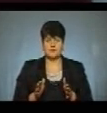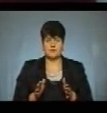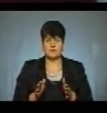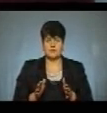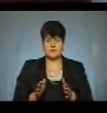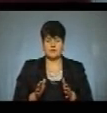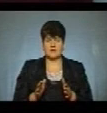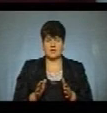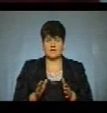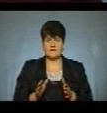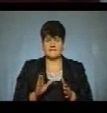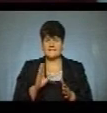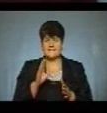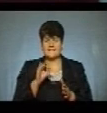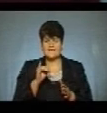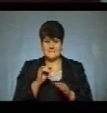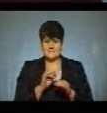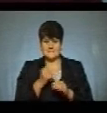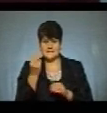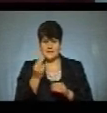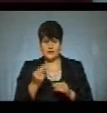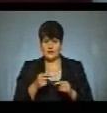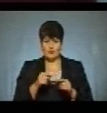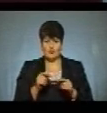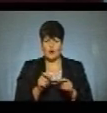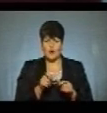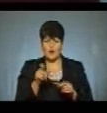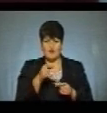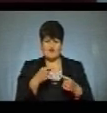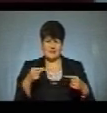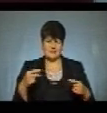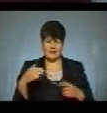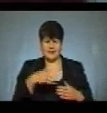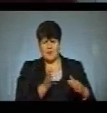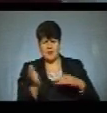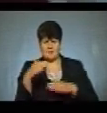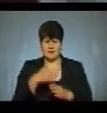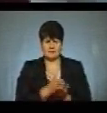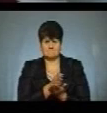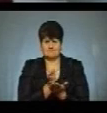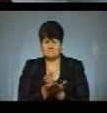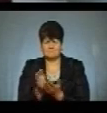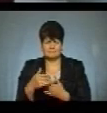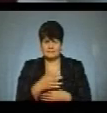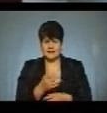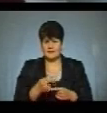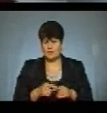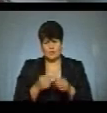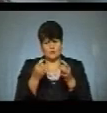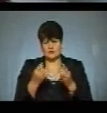зовсім візерунок має бути не обов'язковий такий, як ромбики, а в різних напрямках. Ну що тут, технологія дуже